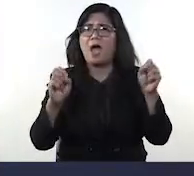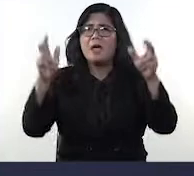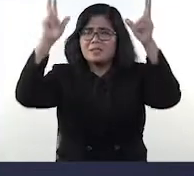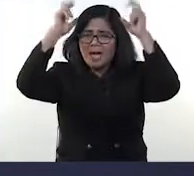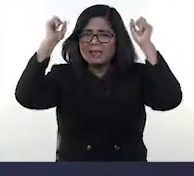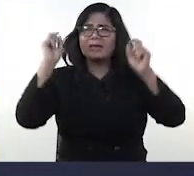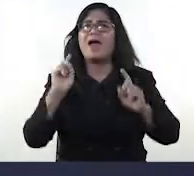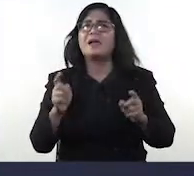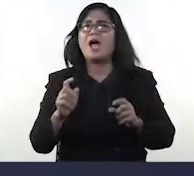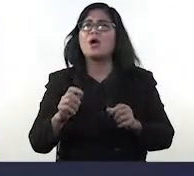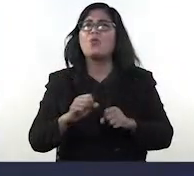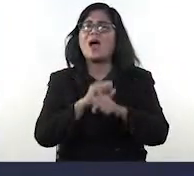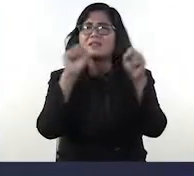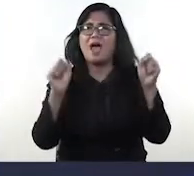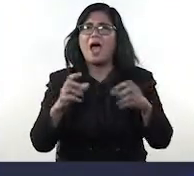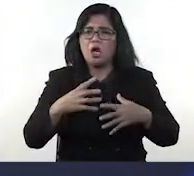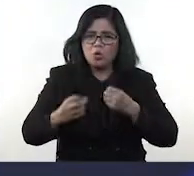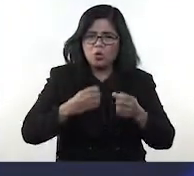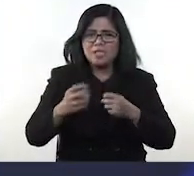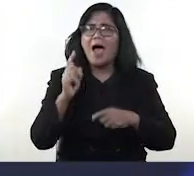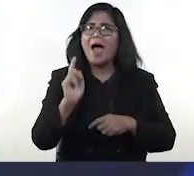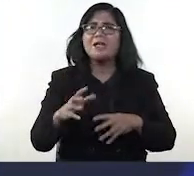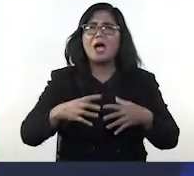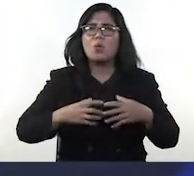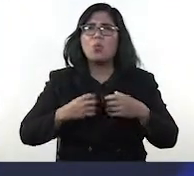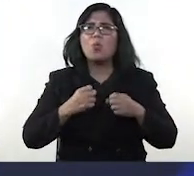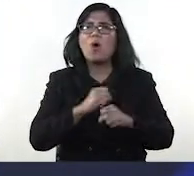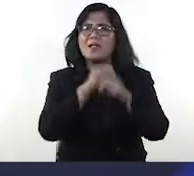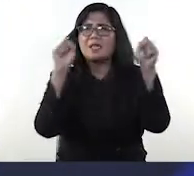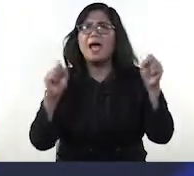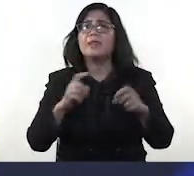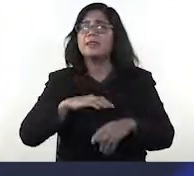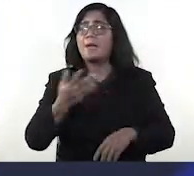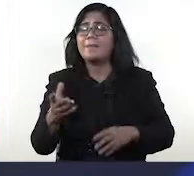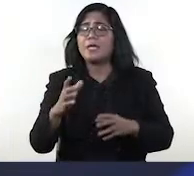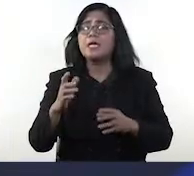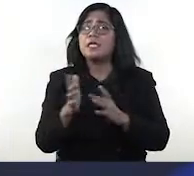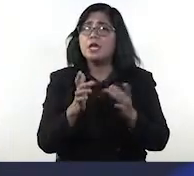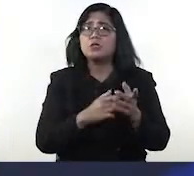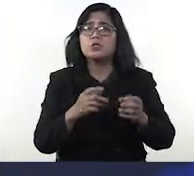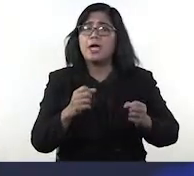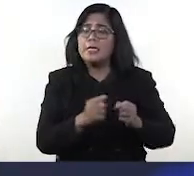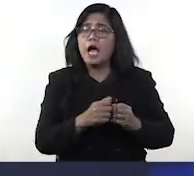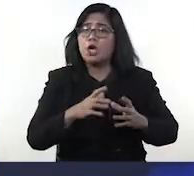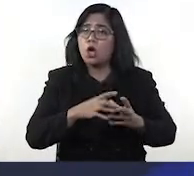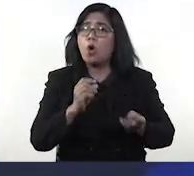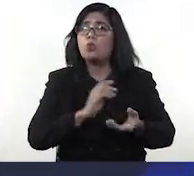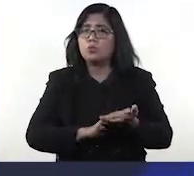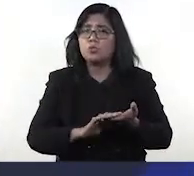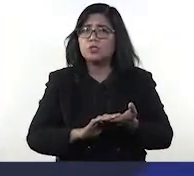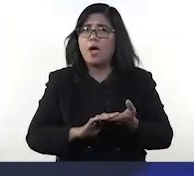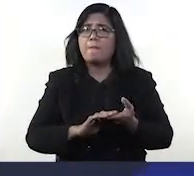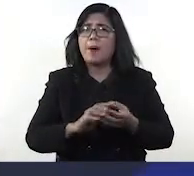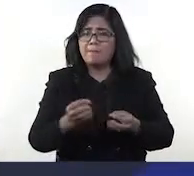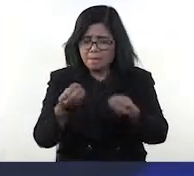dosa ada kuasanya nah tetapi Yesus Kristus Tuhan dengan roh kudus-nya memberikan kuasa yang lebih besar